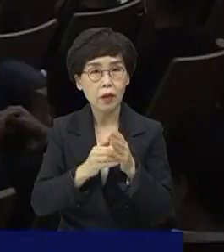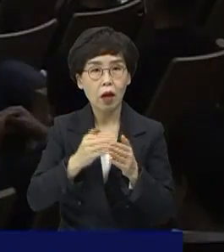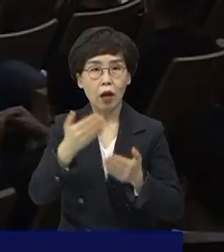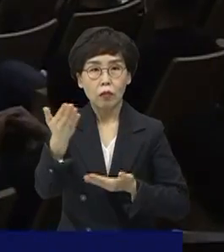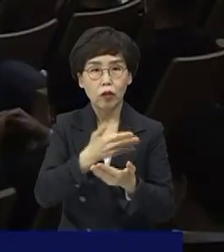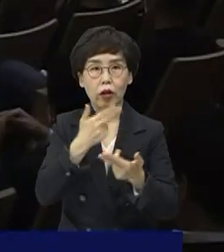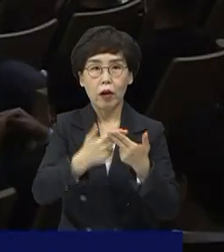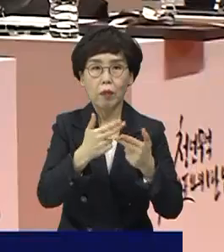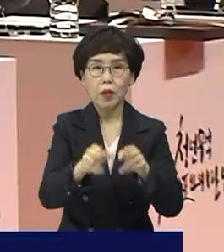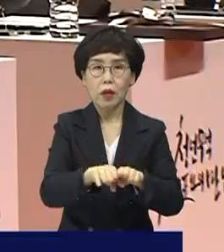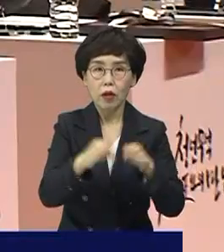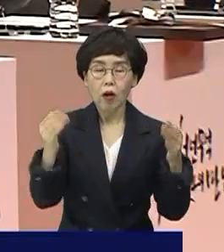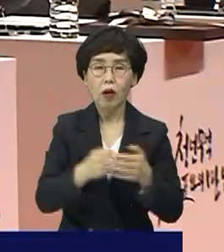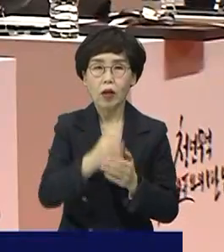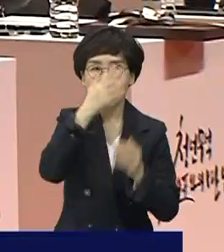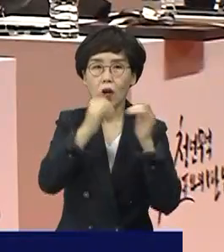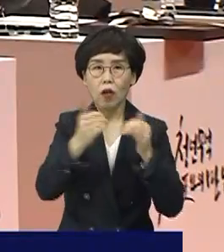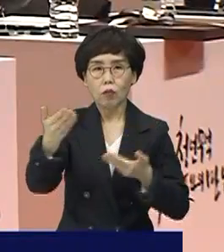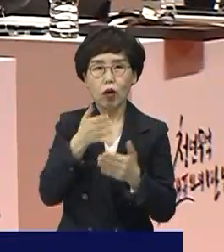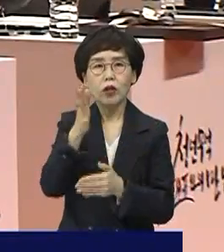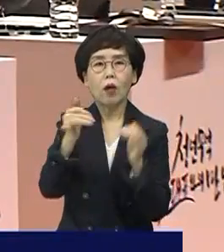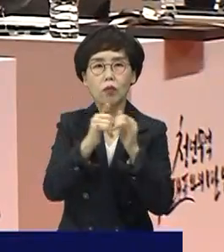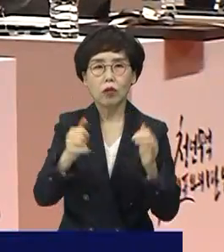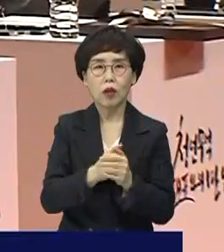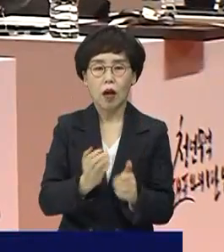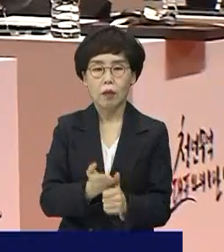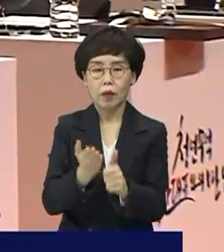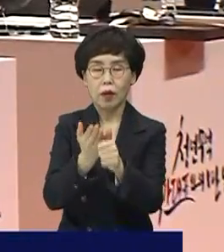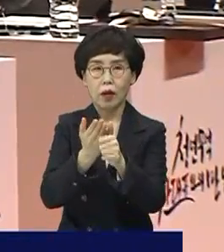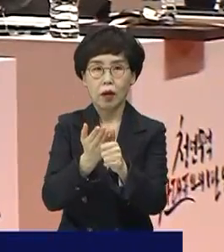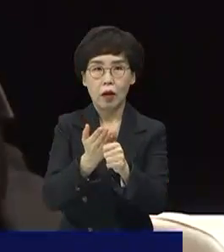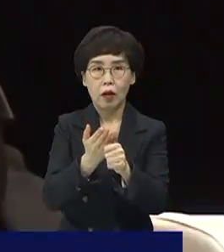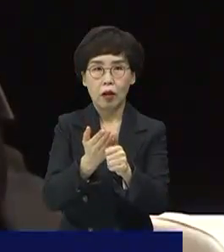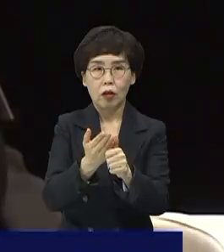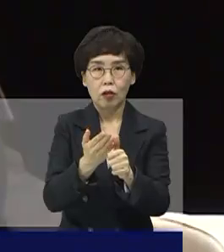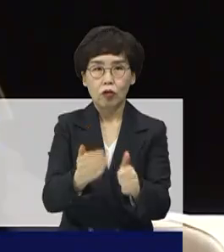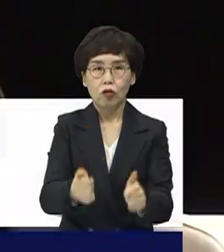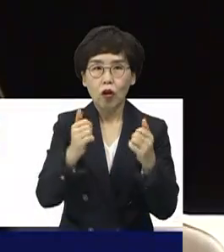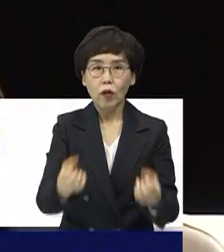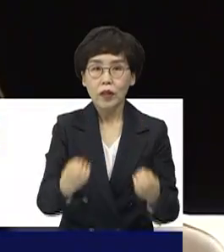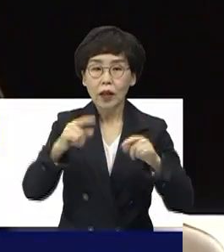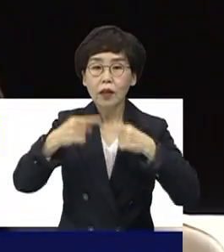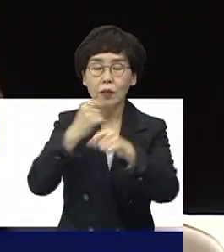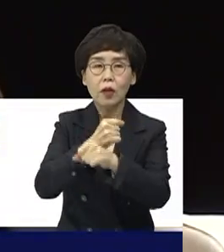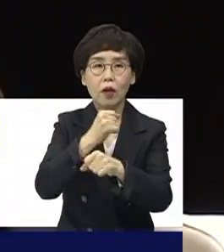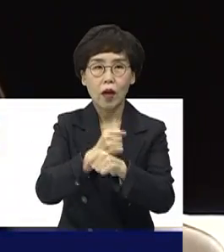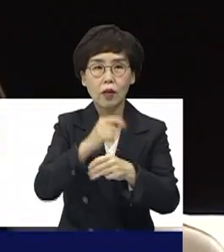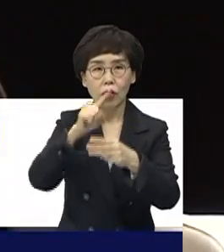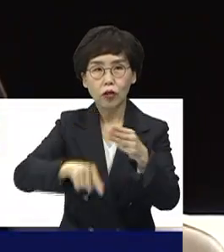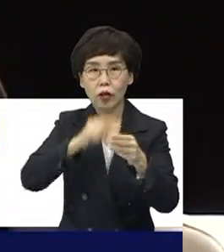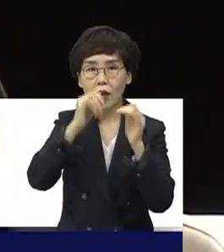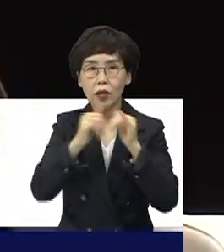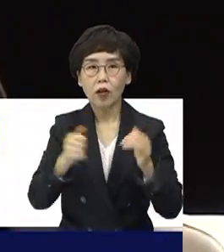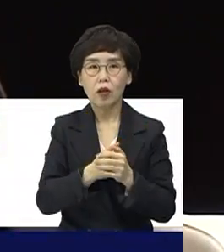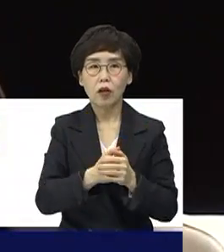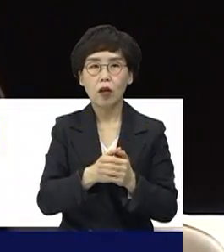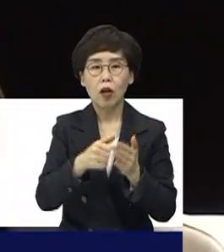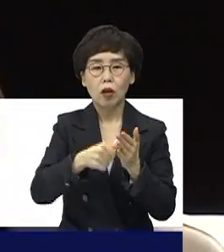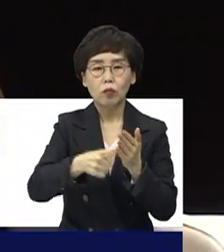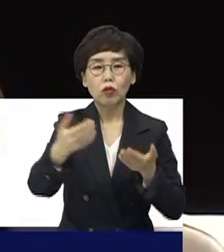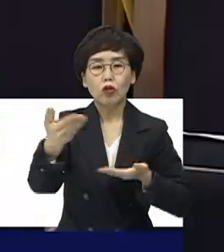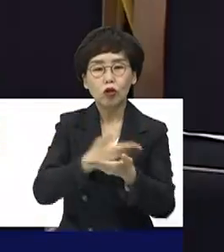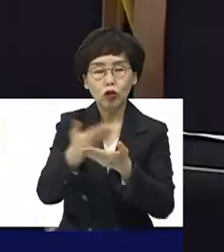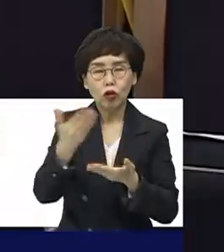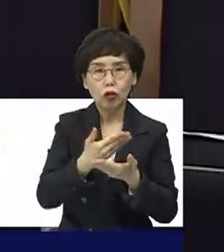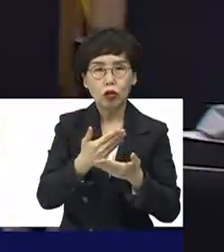한국무역협회에서 열린 지역특화 청년무역 전문가 양성사업 수료식에 참석한 윤 당선인은 물류를 위한 하드웨어 구축뿐만